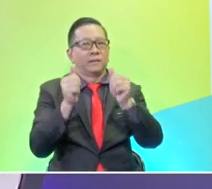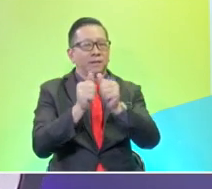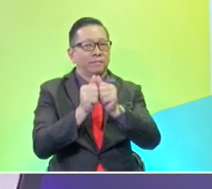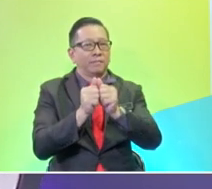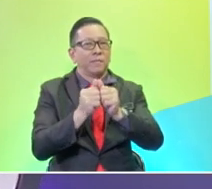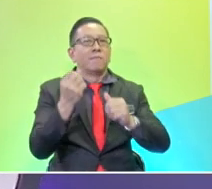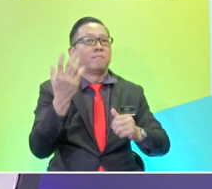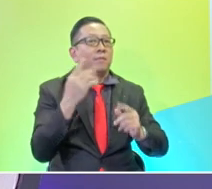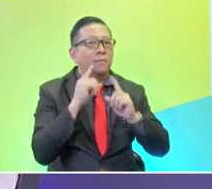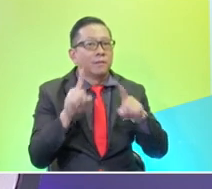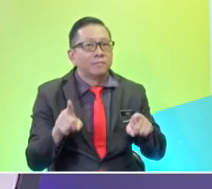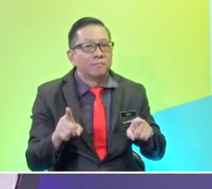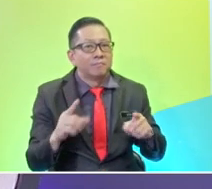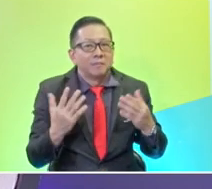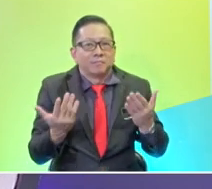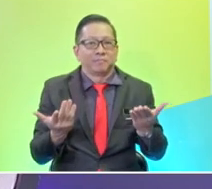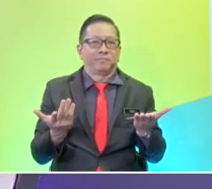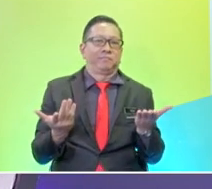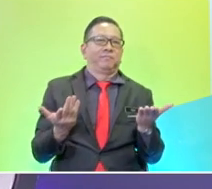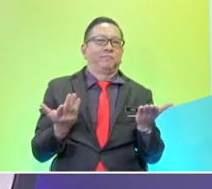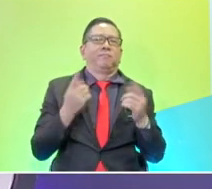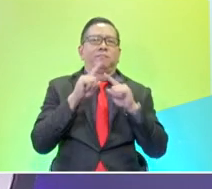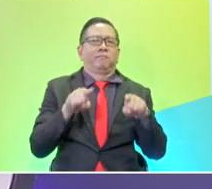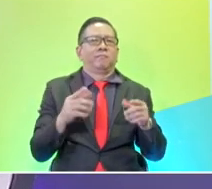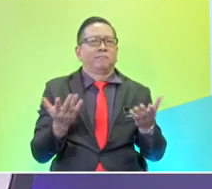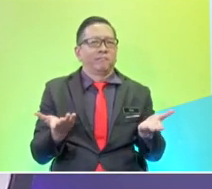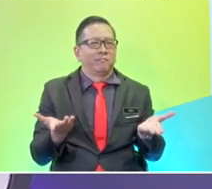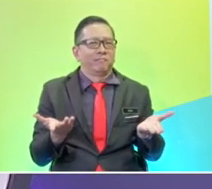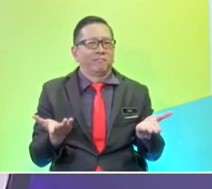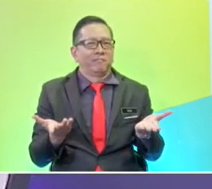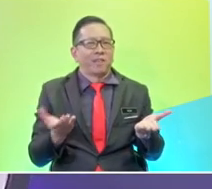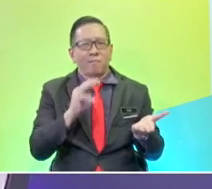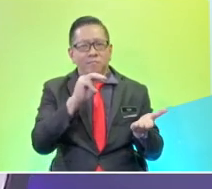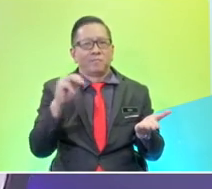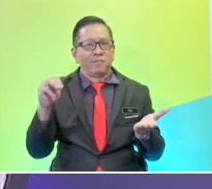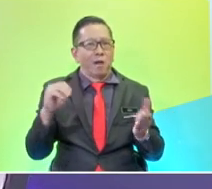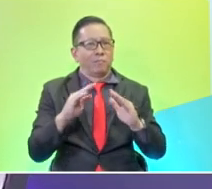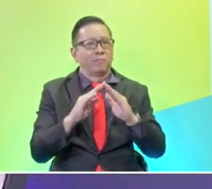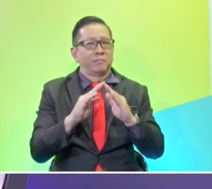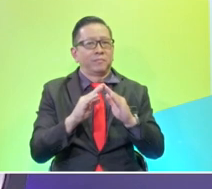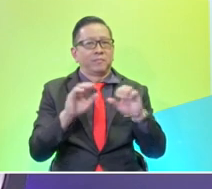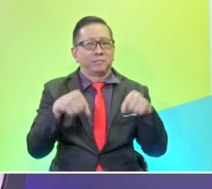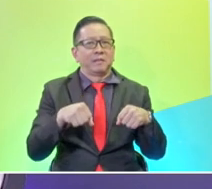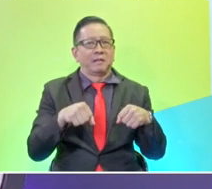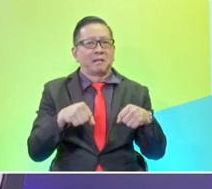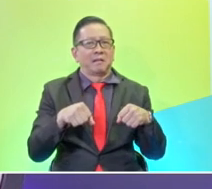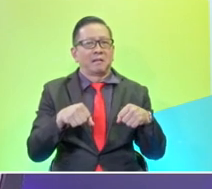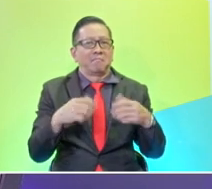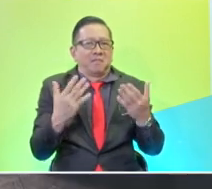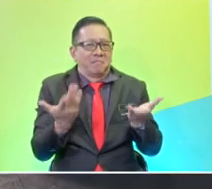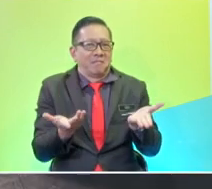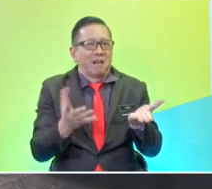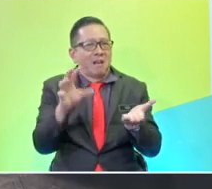kenapa Siapa ini guys macam mana macam mana kayak tahu jawabannya kayak gua dekat rumah apa kita cek dulu macam mana